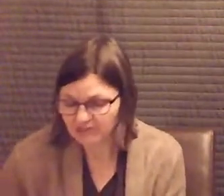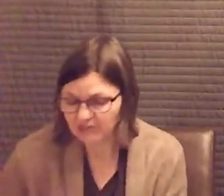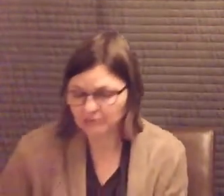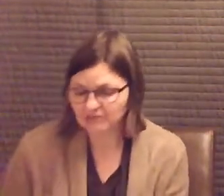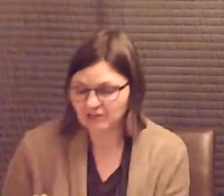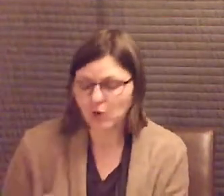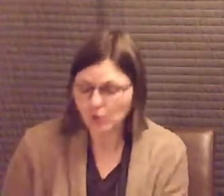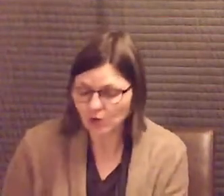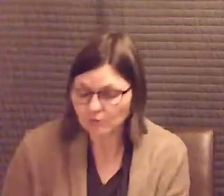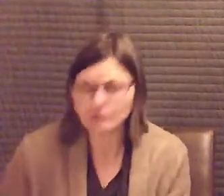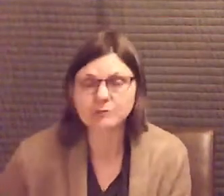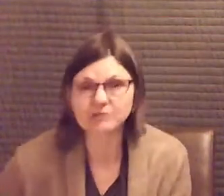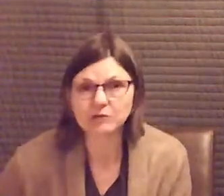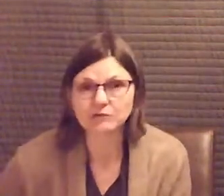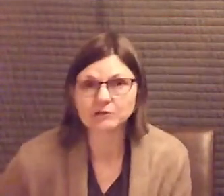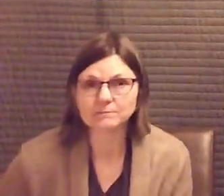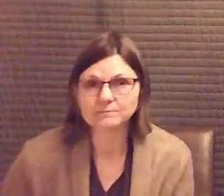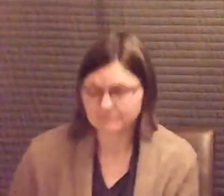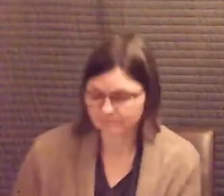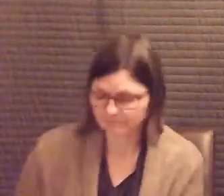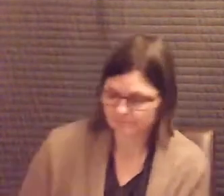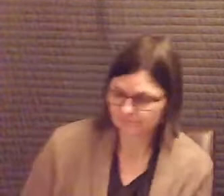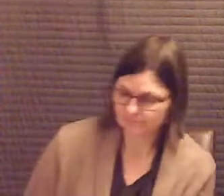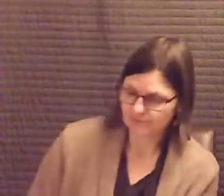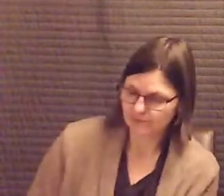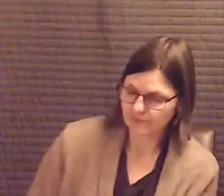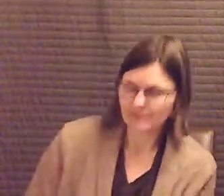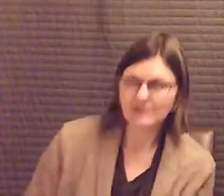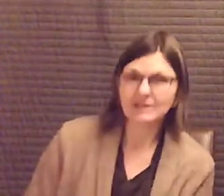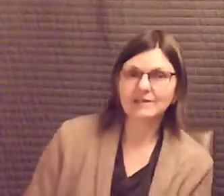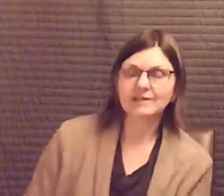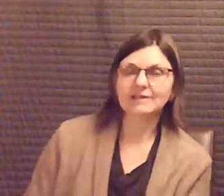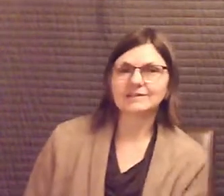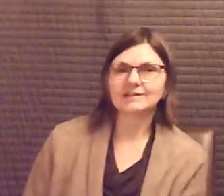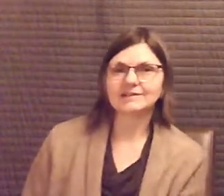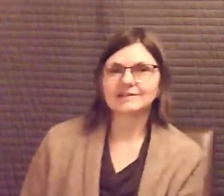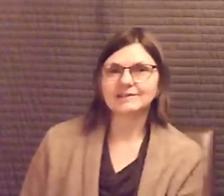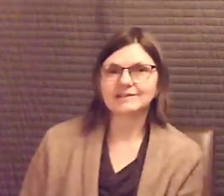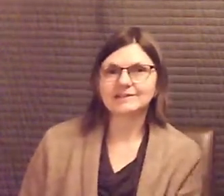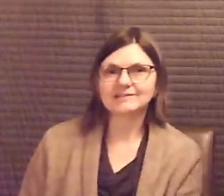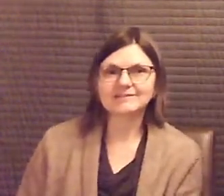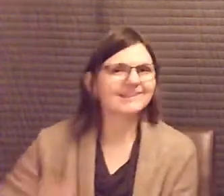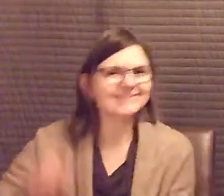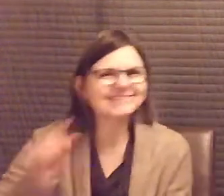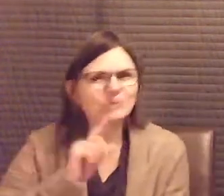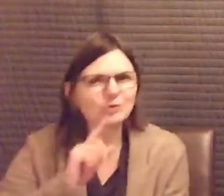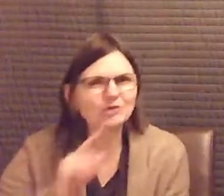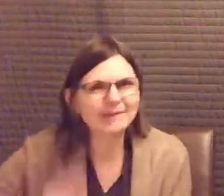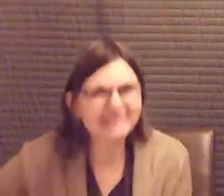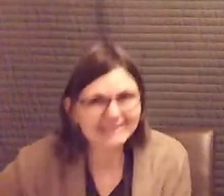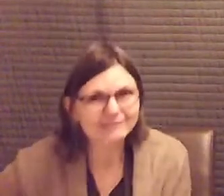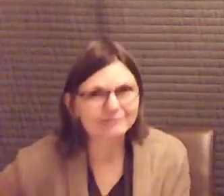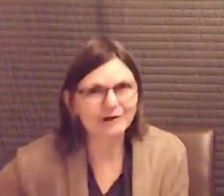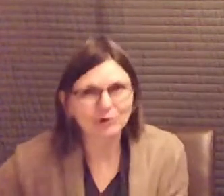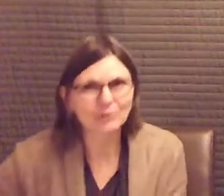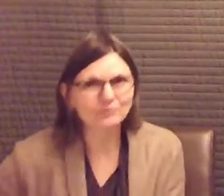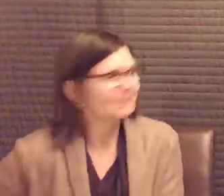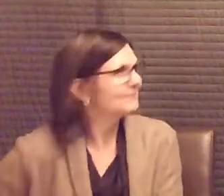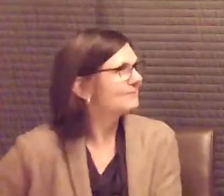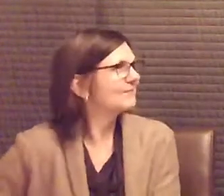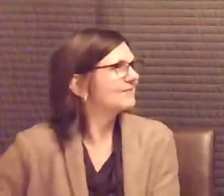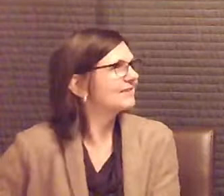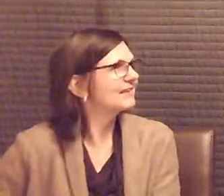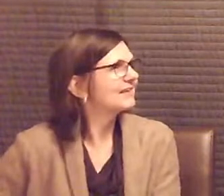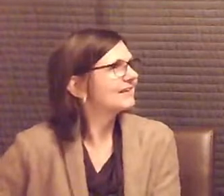omdat ze niet uit te zien de hoge geworpen zouden worden zie jullie mijn dingen ziet dat is niet de goede manier van geloof